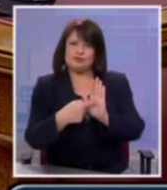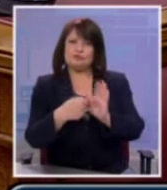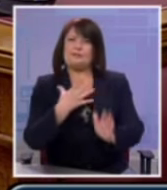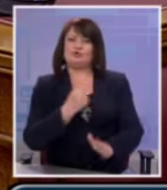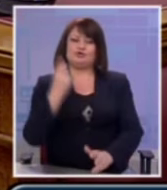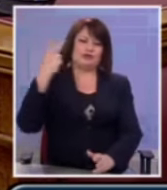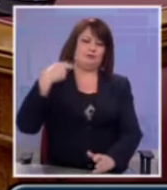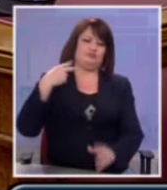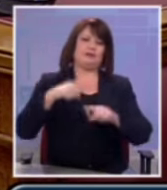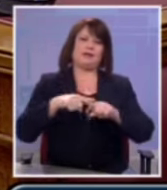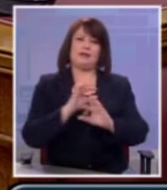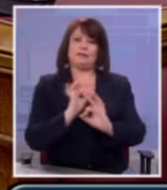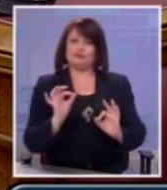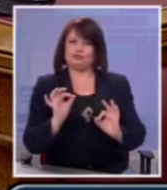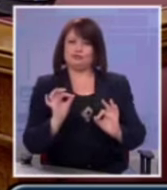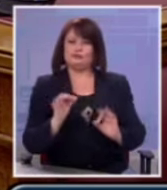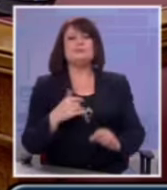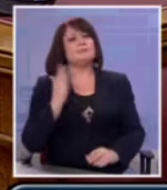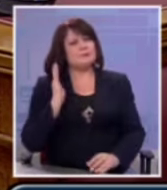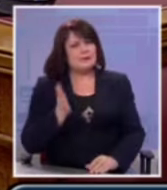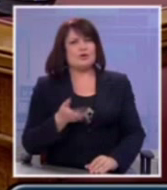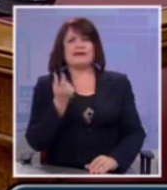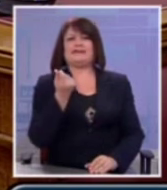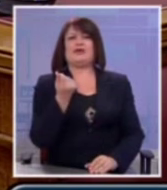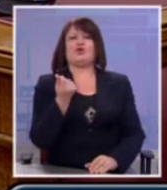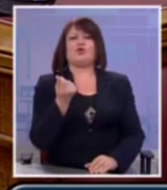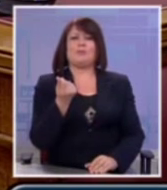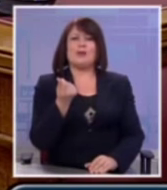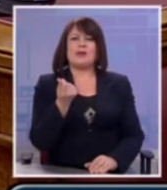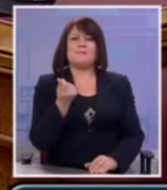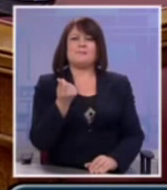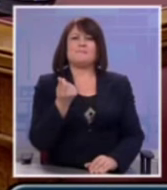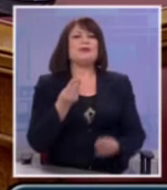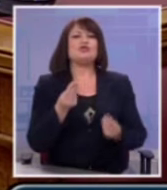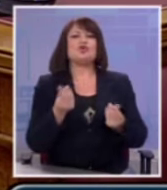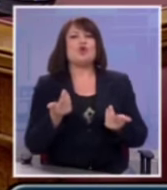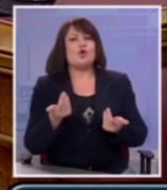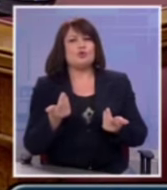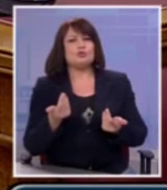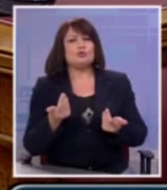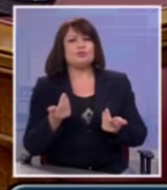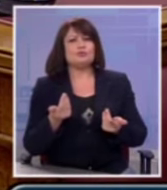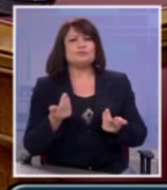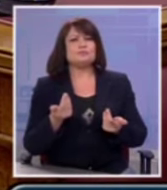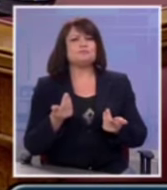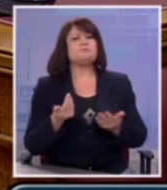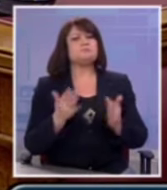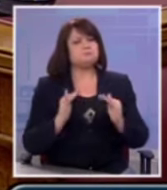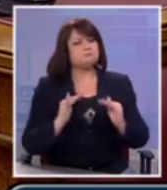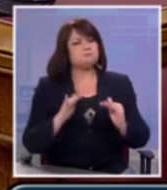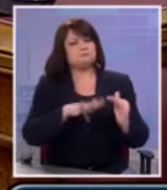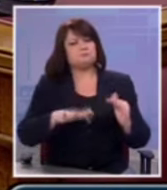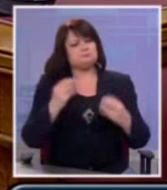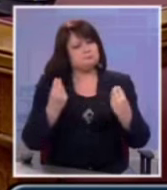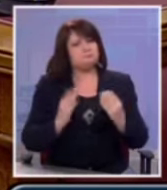ξένες αγορές και να μπορέσει η οικονομία να λειτουργήσει κάτω από ομαλές συνθήκες